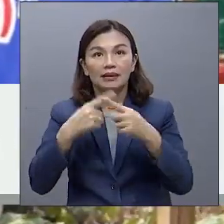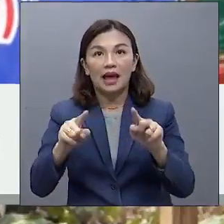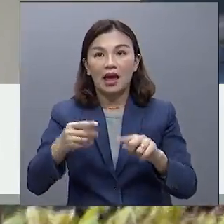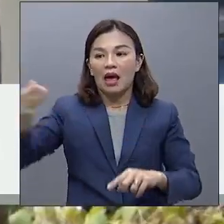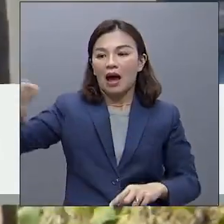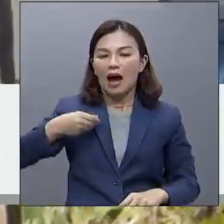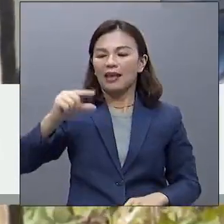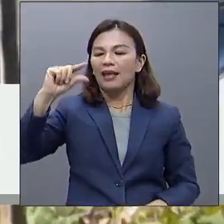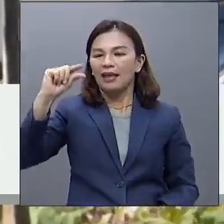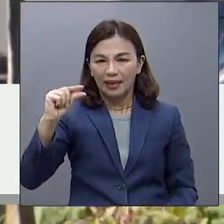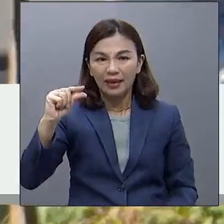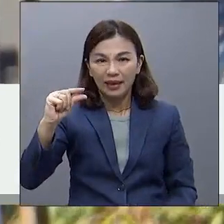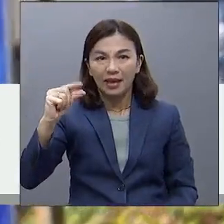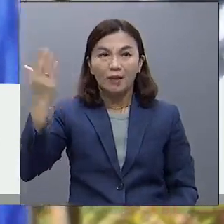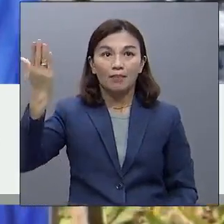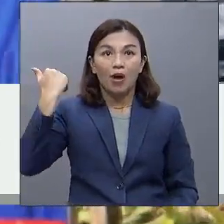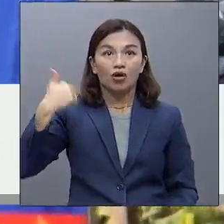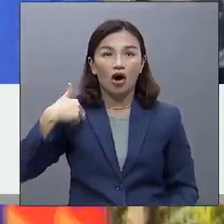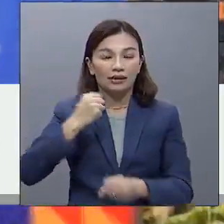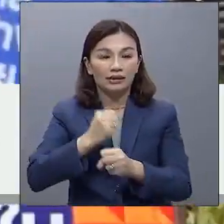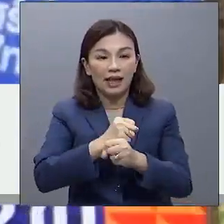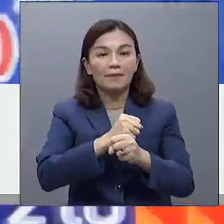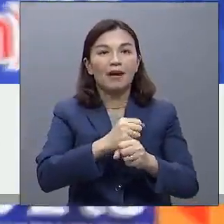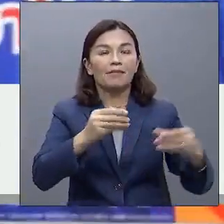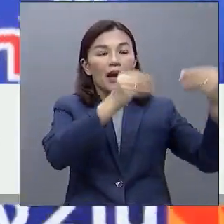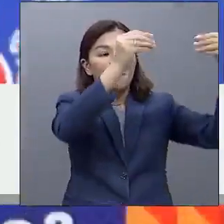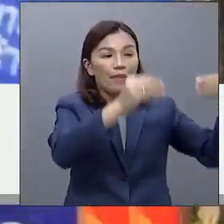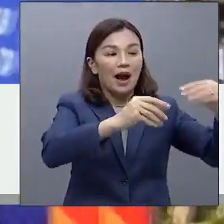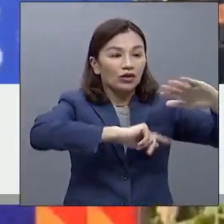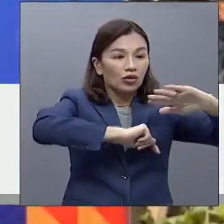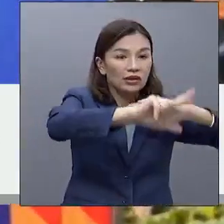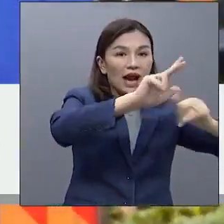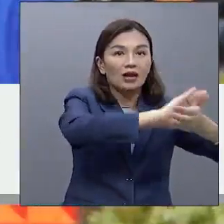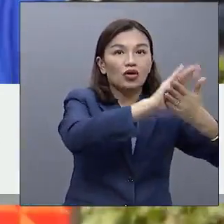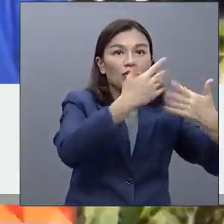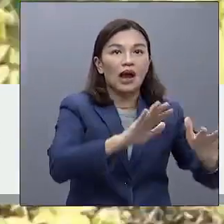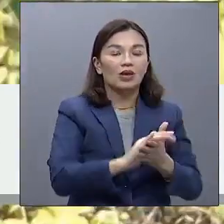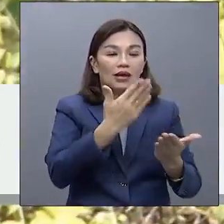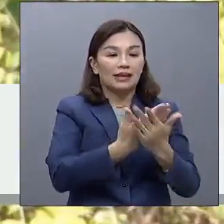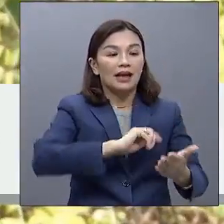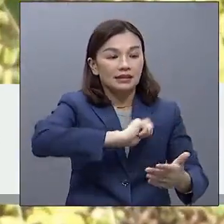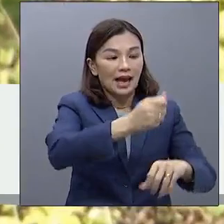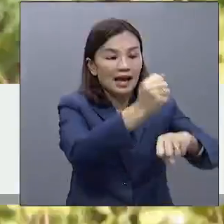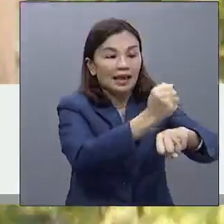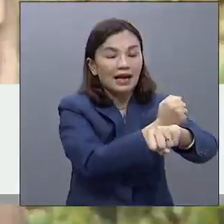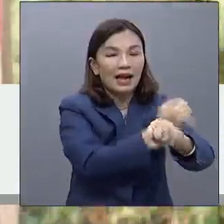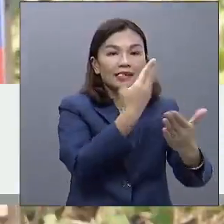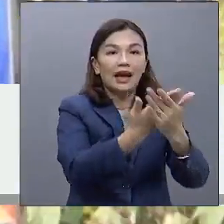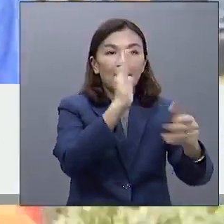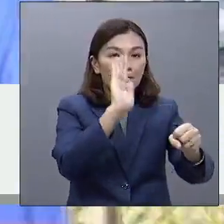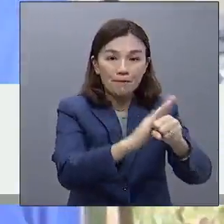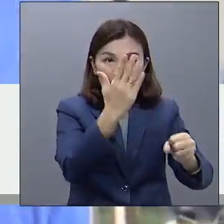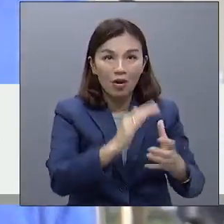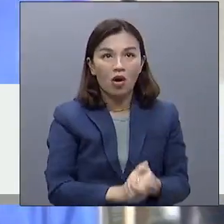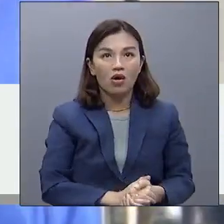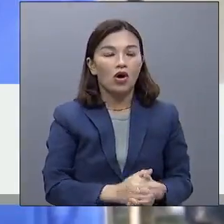นหนึ่งซึ่งที่ผ่านมาก็เอาไปทำป้ายหาเสียงแล้วรวมถึงจ้างคนติดตั้งเงินไม่พอค่ะพยายามจะ